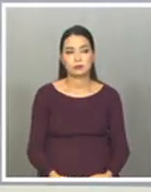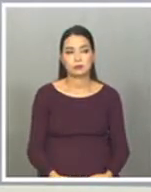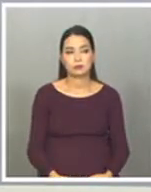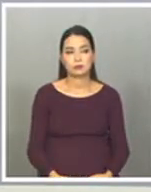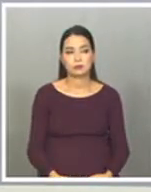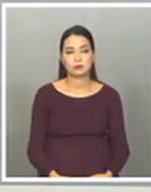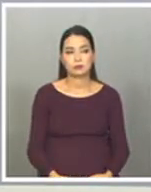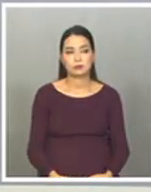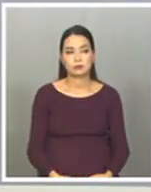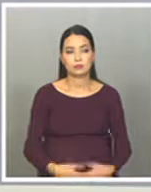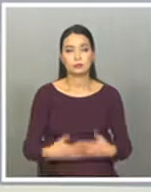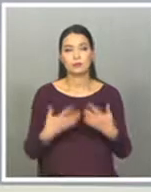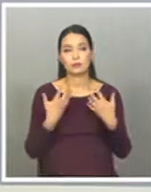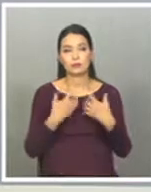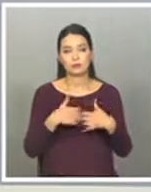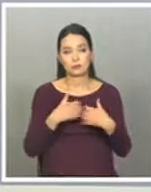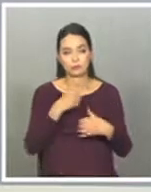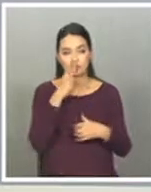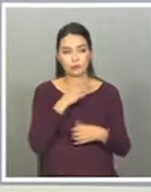Шешуіне назар